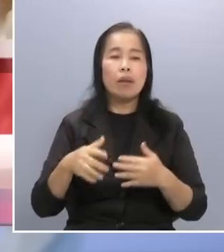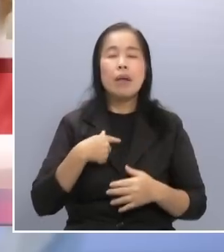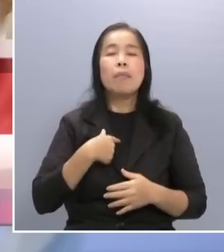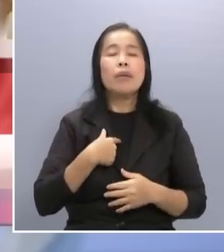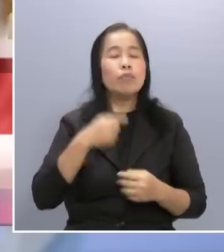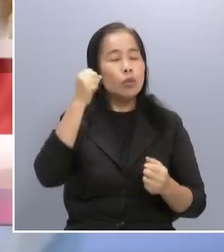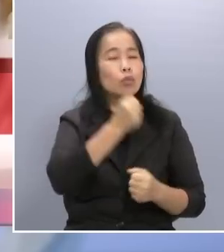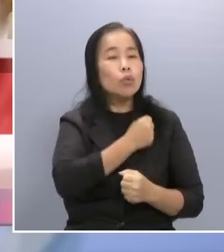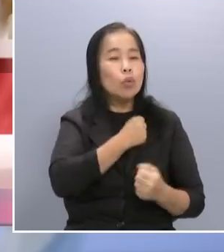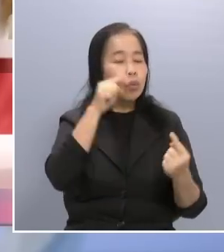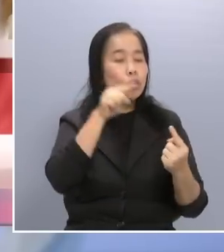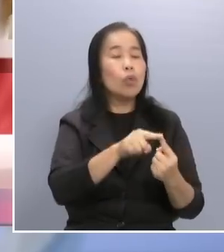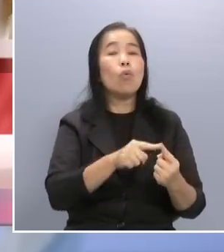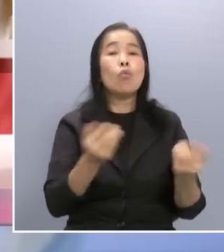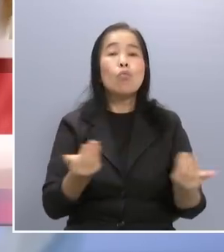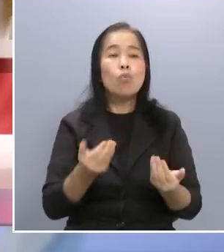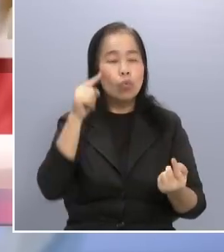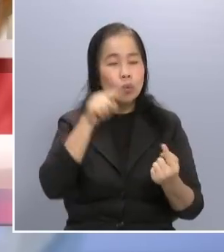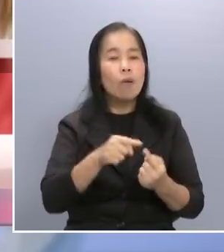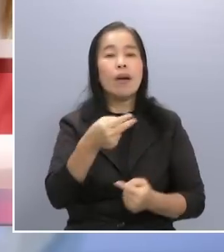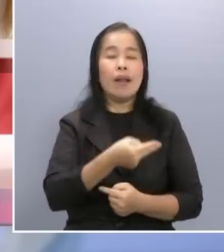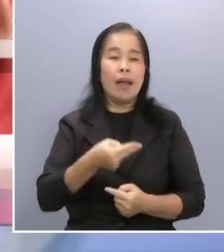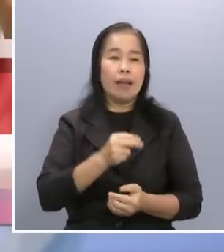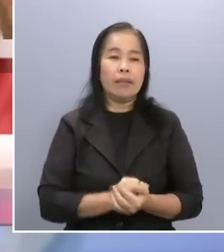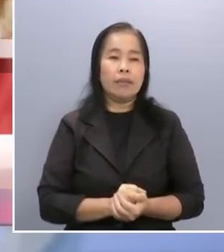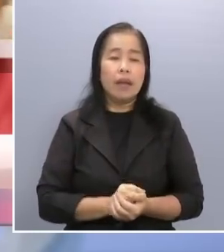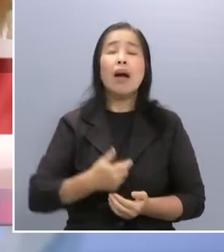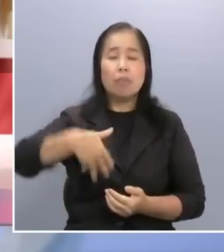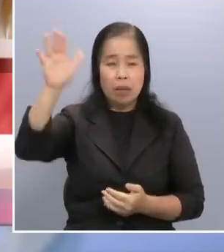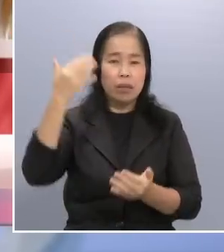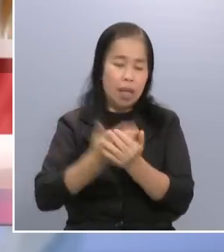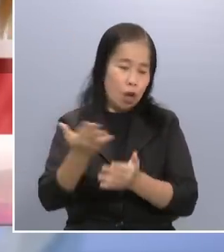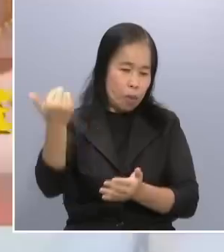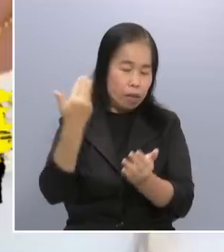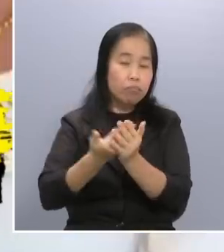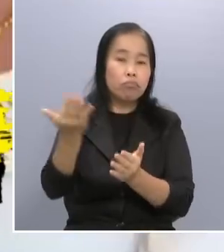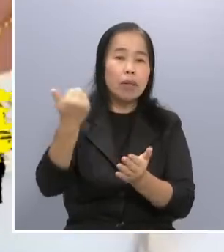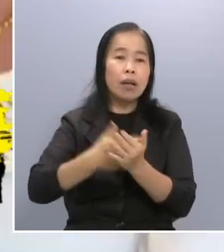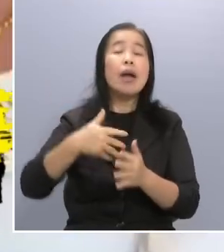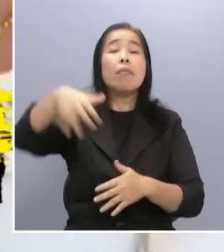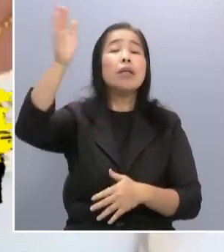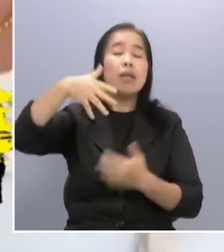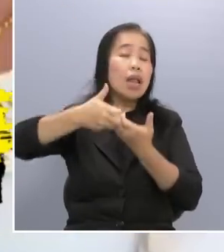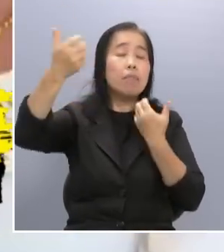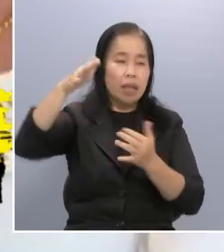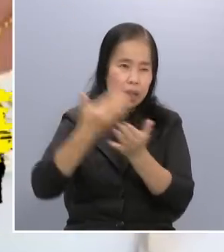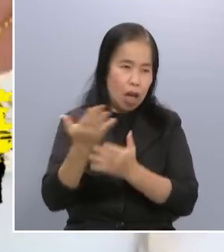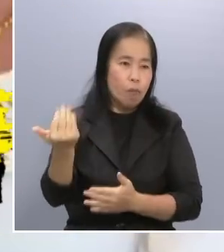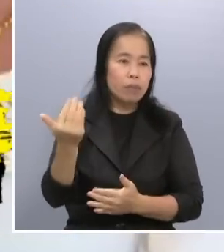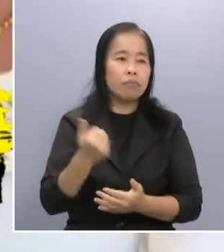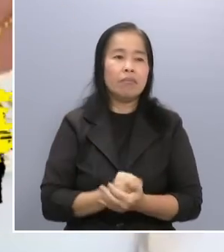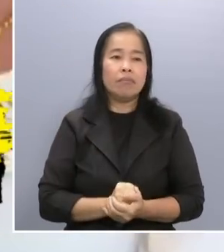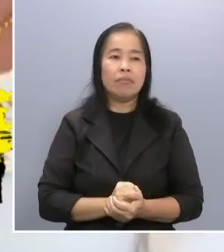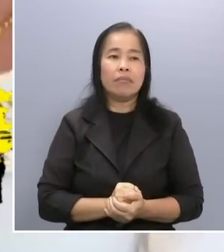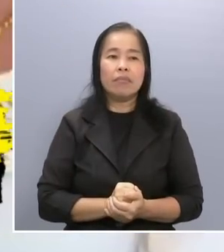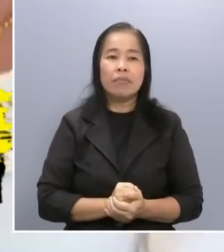เพื่อหลานพี่ต้องเลี้ยงหลาน ถ้าเกิดเขาเลือกทางนู้น พี่ก็ให้ไปแต่พี่ขอเงิน นี่ฮะคุณผู้ชมครับคือเรื่